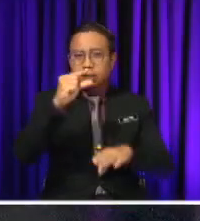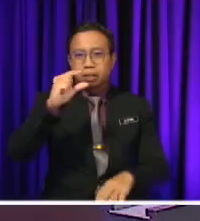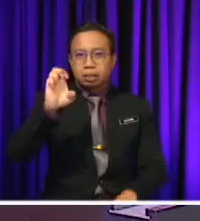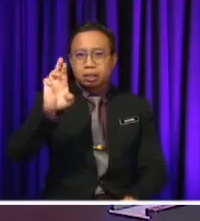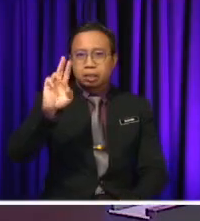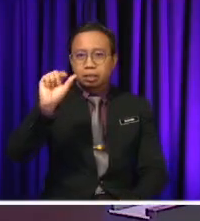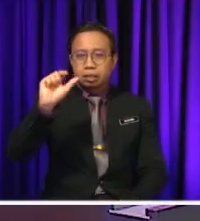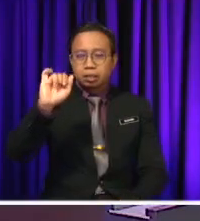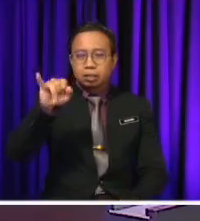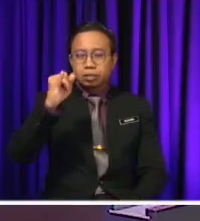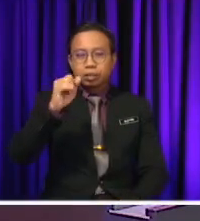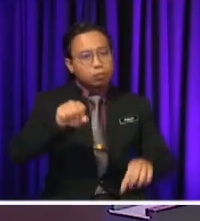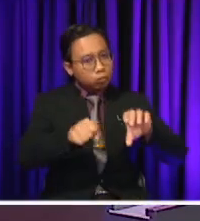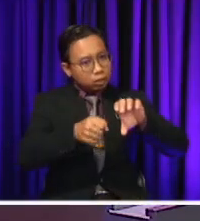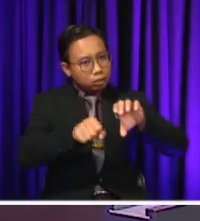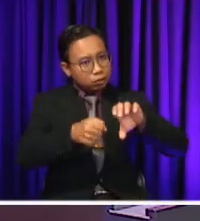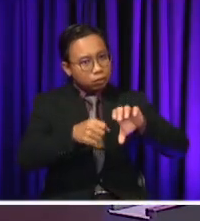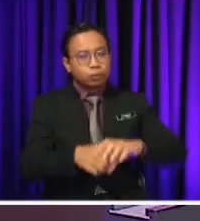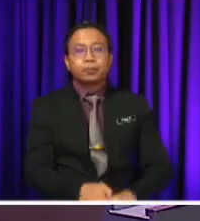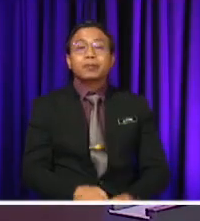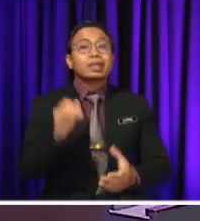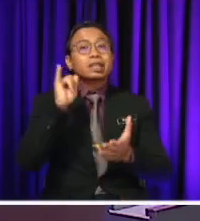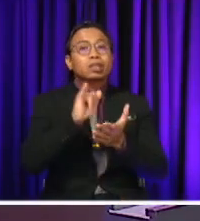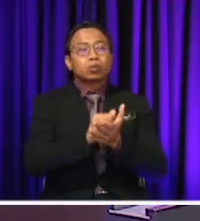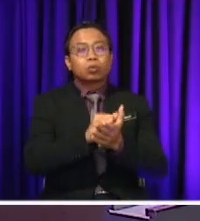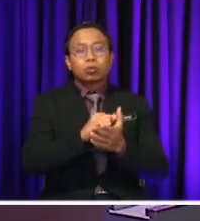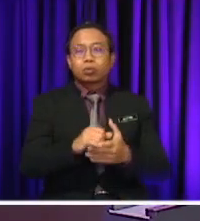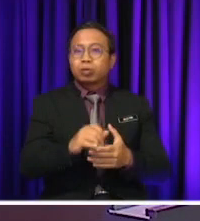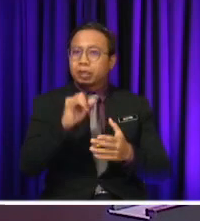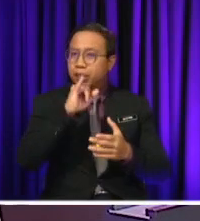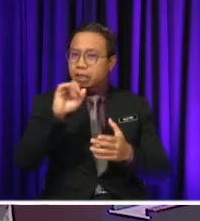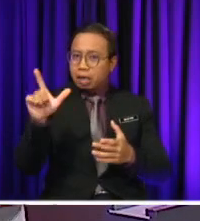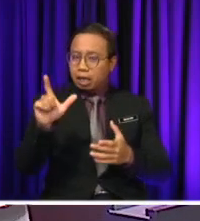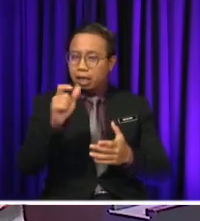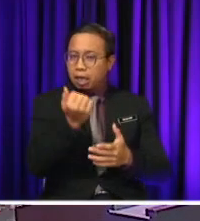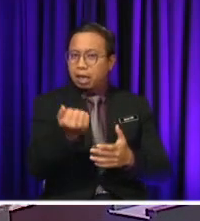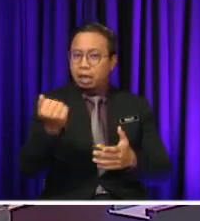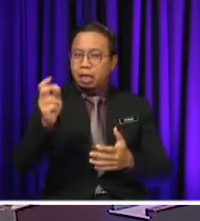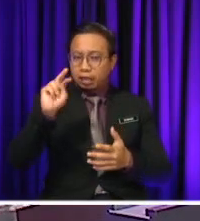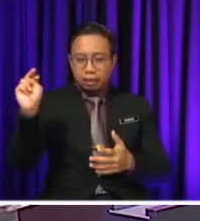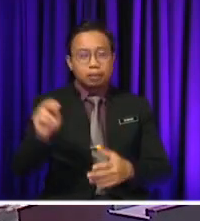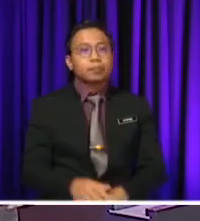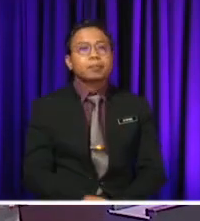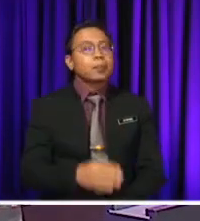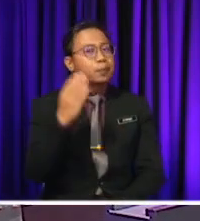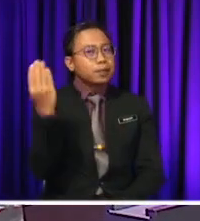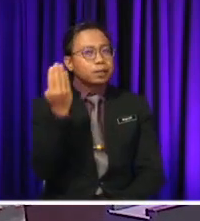pemutaran oke itu adalah alat biasanya murid-murid selalu